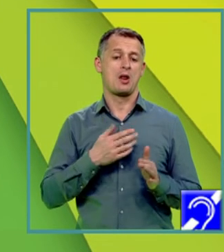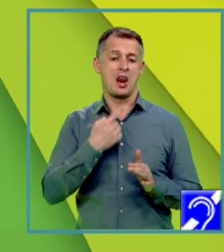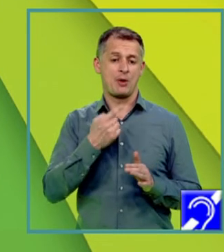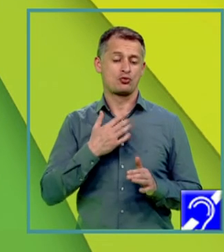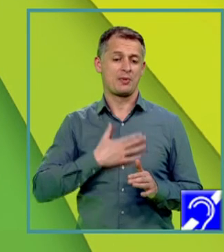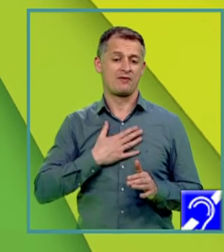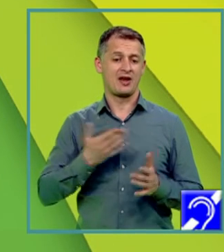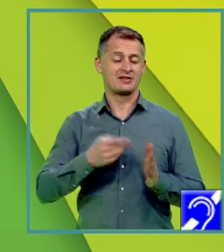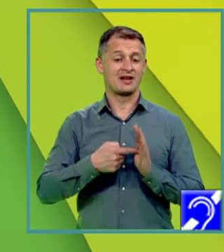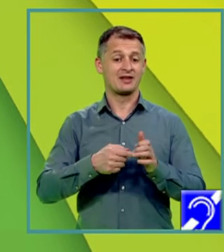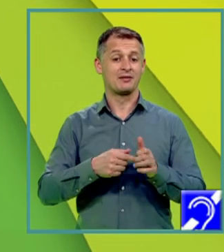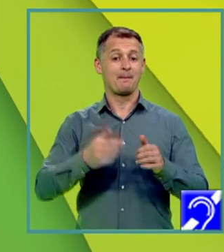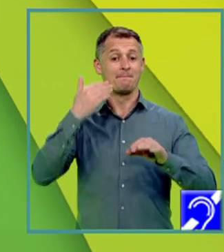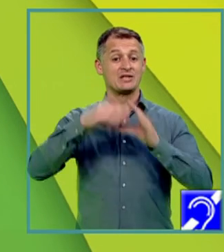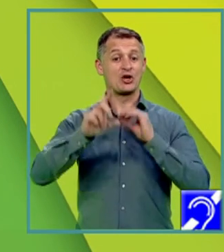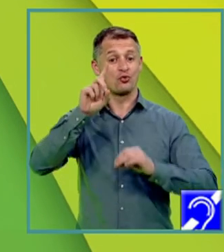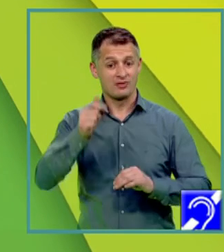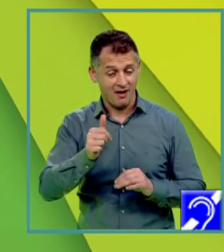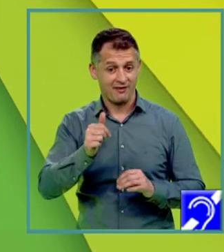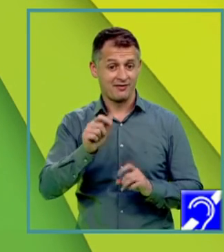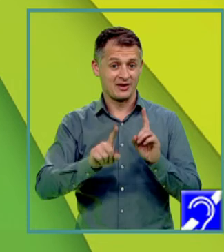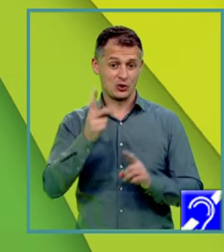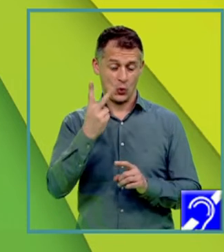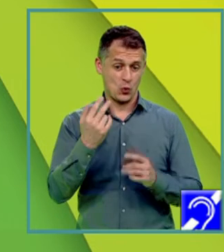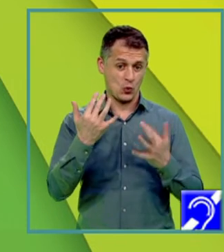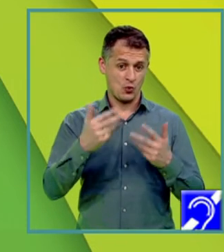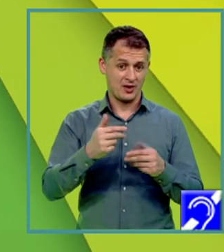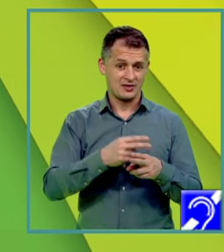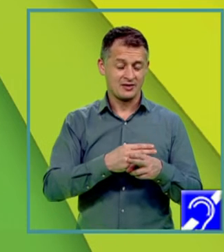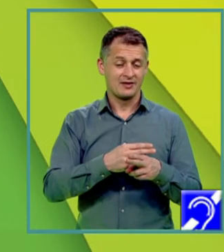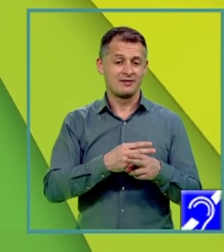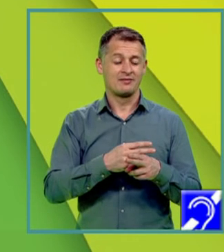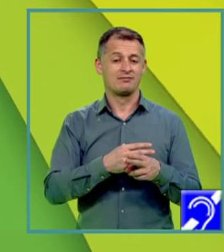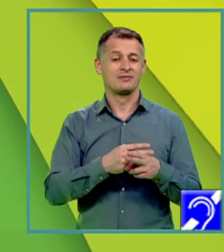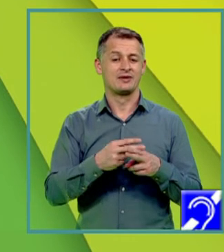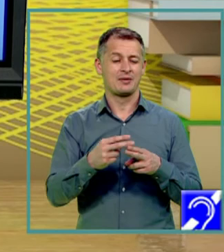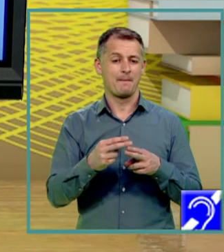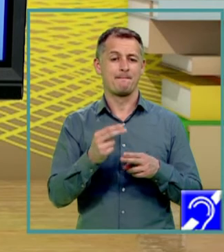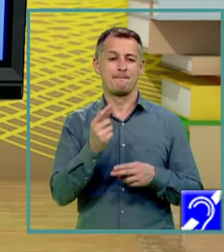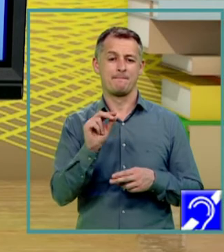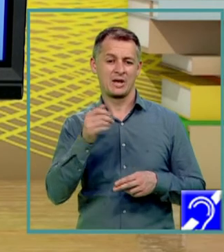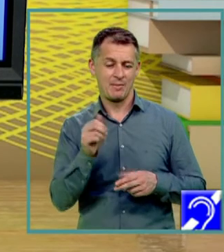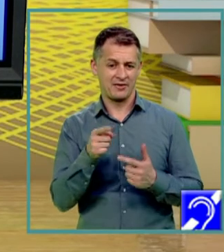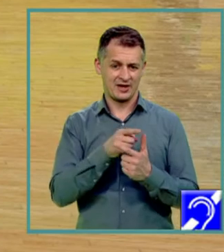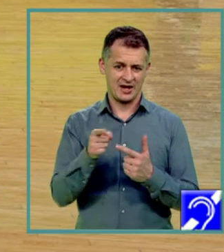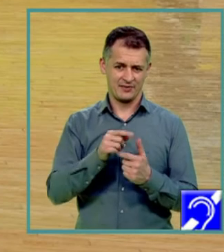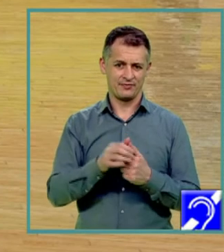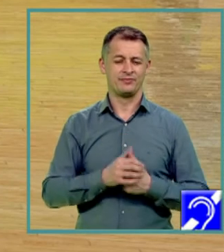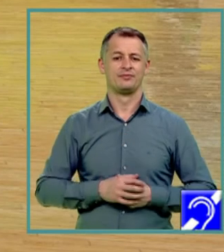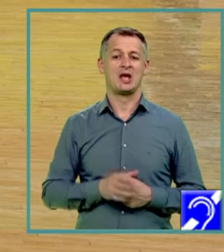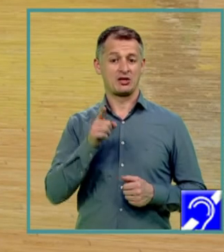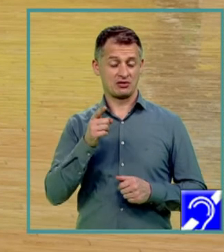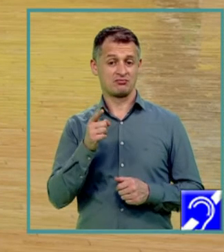să afișeze mesajul Da în cazul în care cele două numere sunt prime între ele sau mesajul nu în caz contrar acesta algoritmi